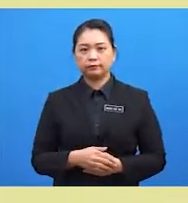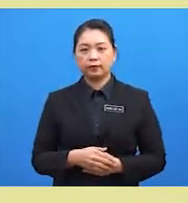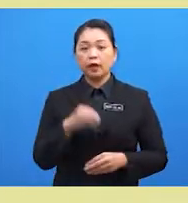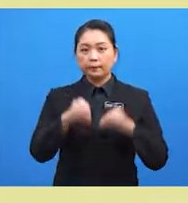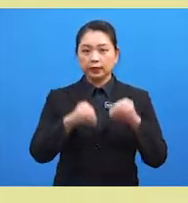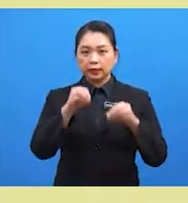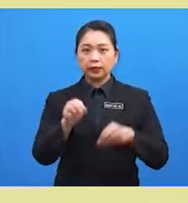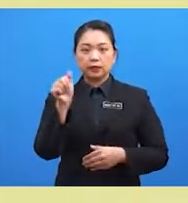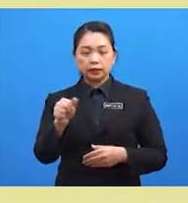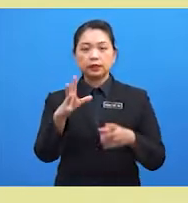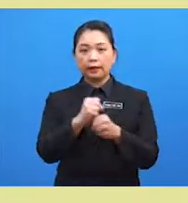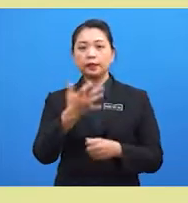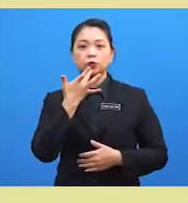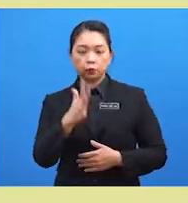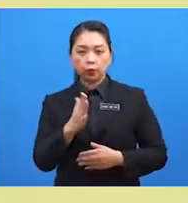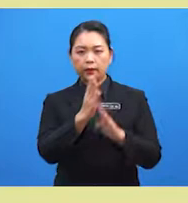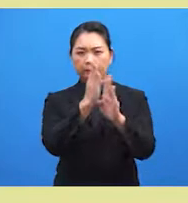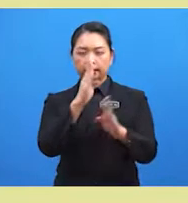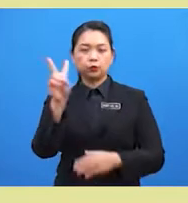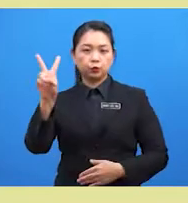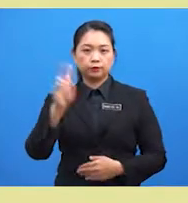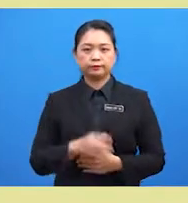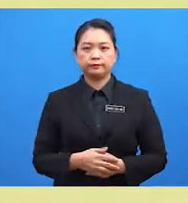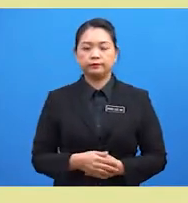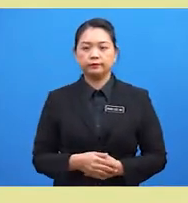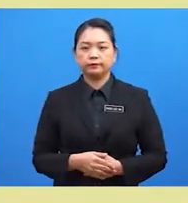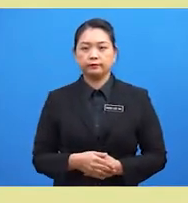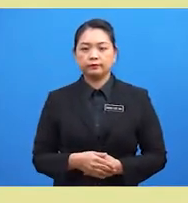Menanam ia mendapat tuah, baris 2.